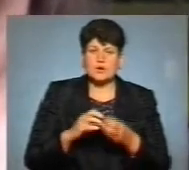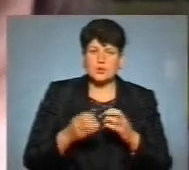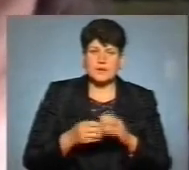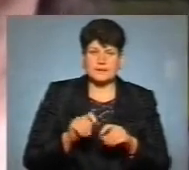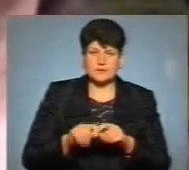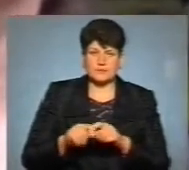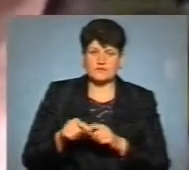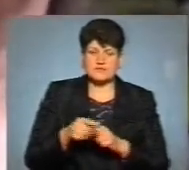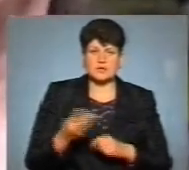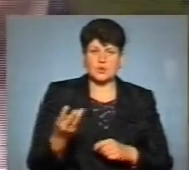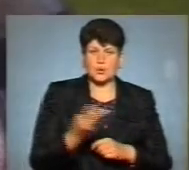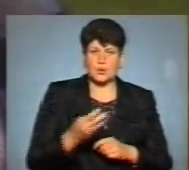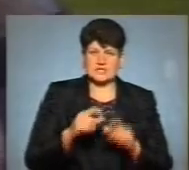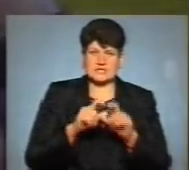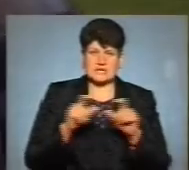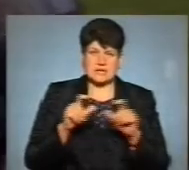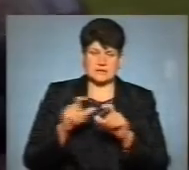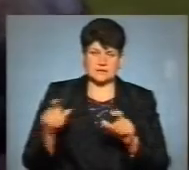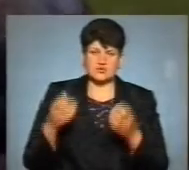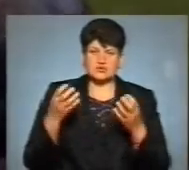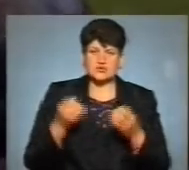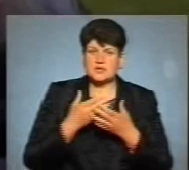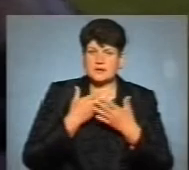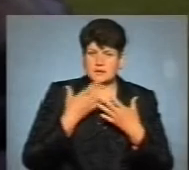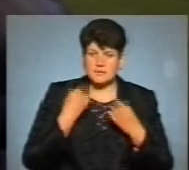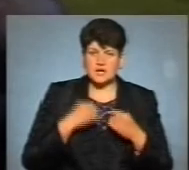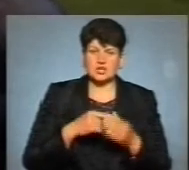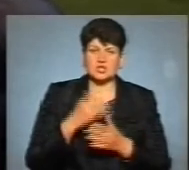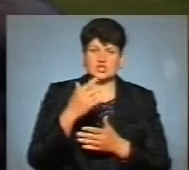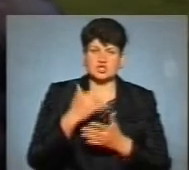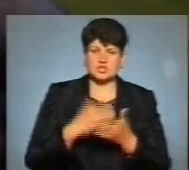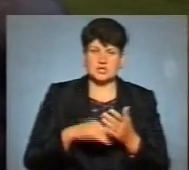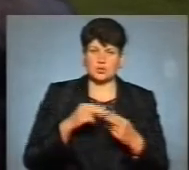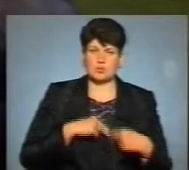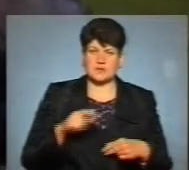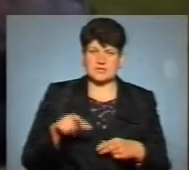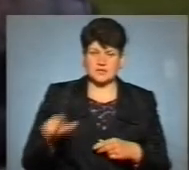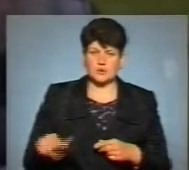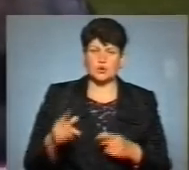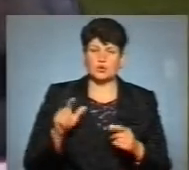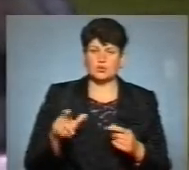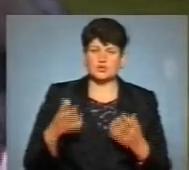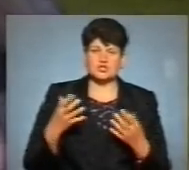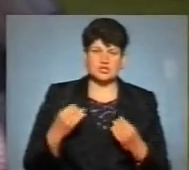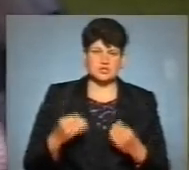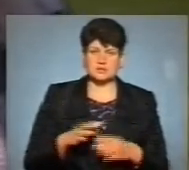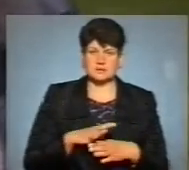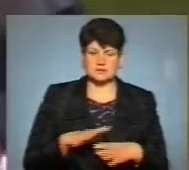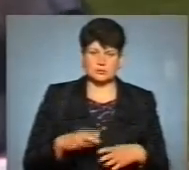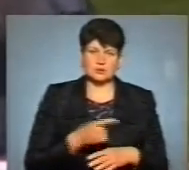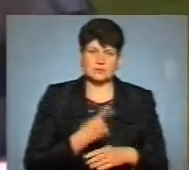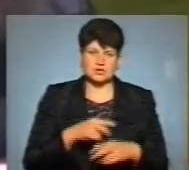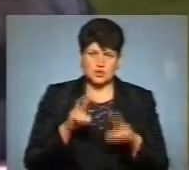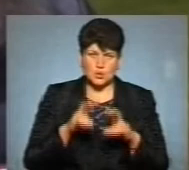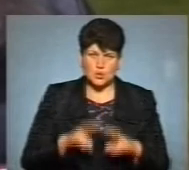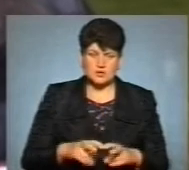у цих 3 закладах. Немає ще набраного штату працівників. Відповідно, люди, скажімо так, ще не проходили ніяких медичних оглядів.